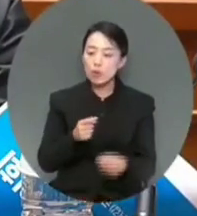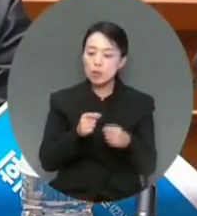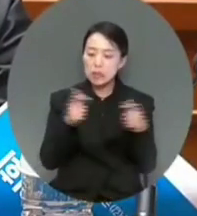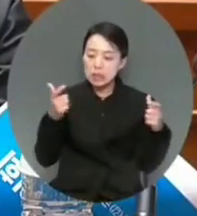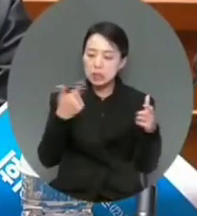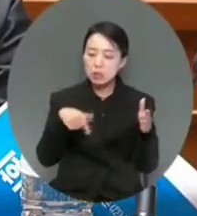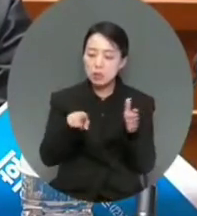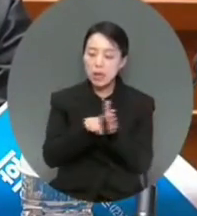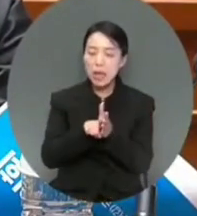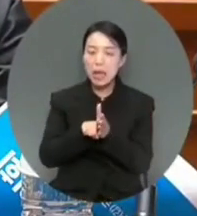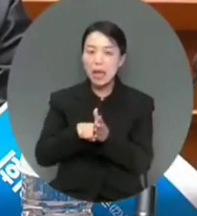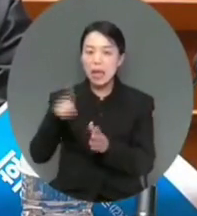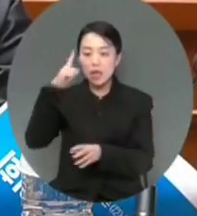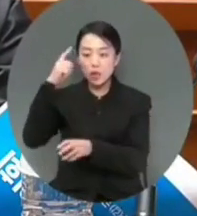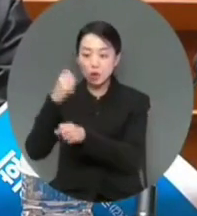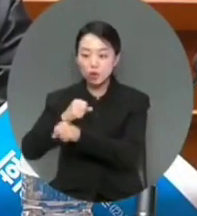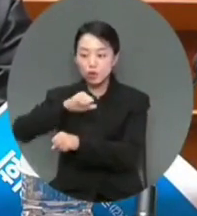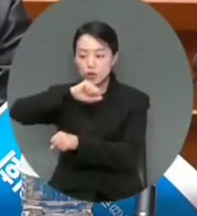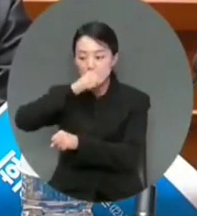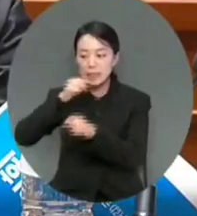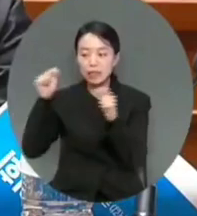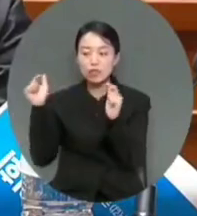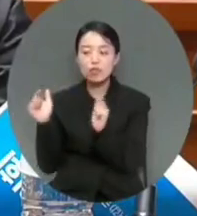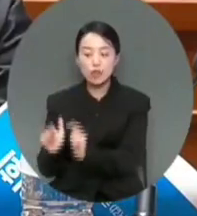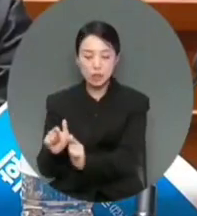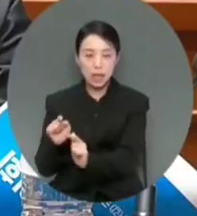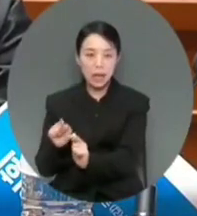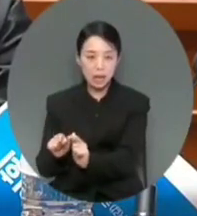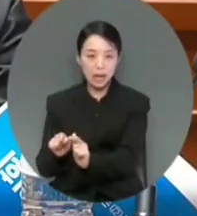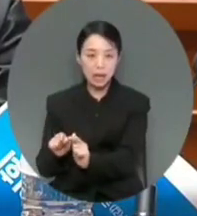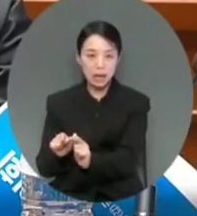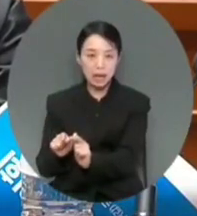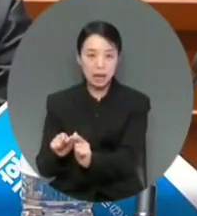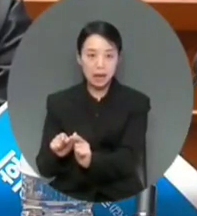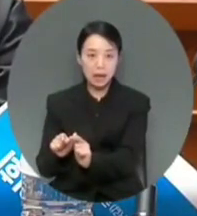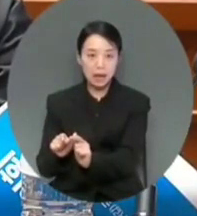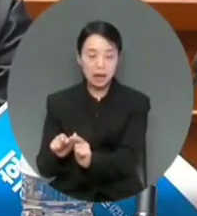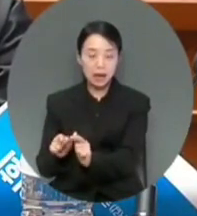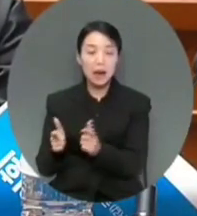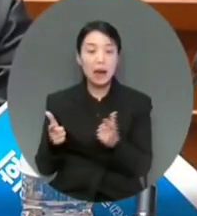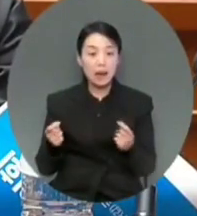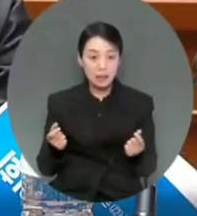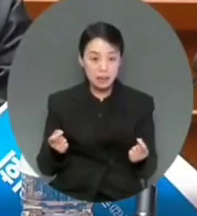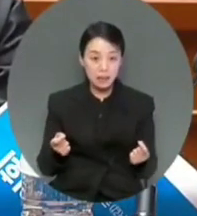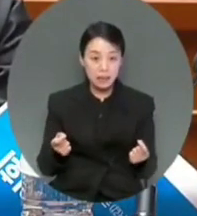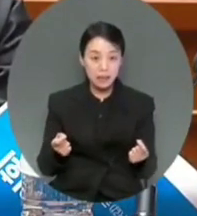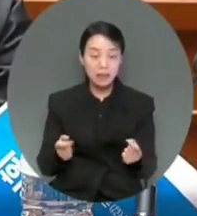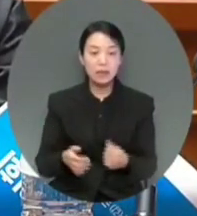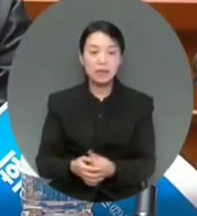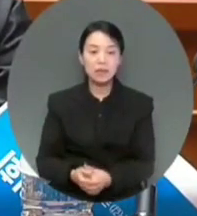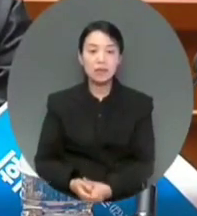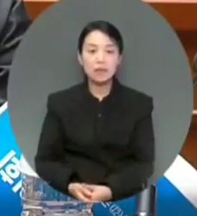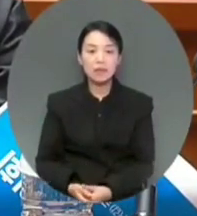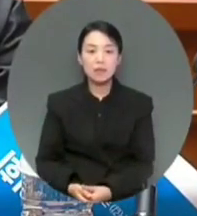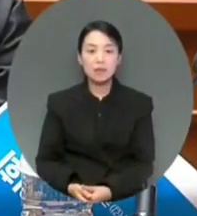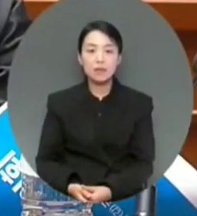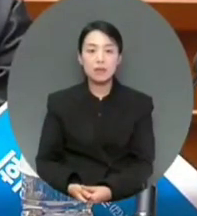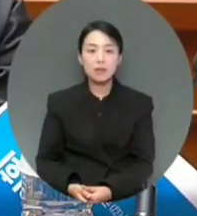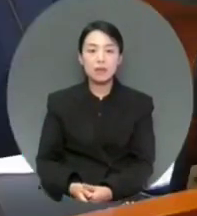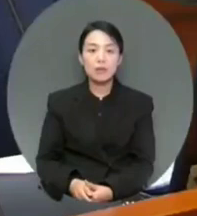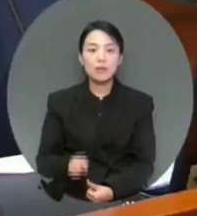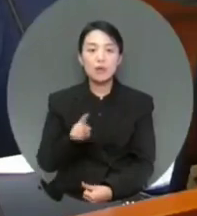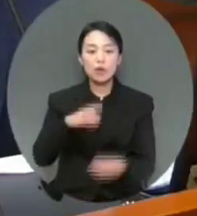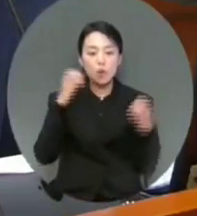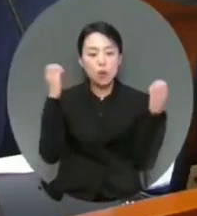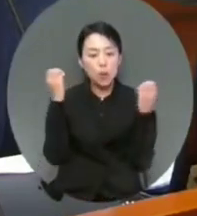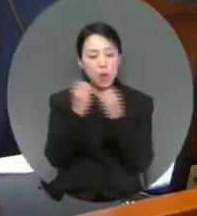R&D 예산을 줄였다. 이렇게 이제 받아들일 수 있는 대목이에요. 그거는 전후가 오해가